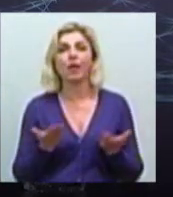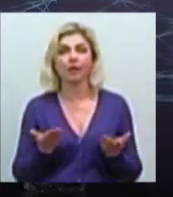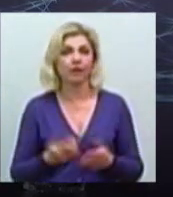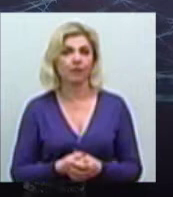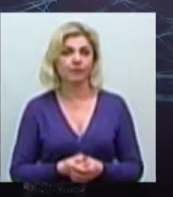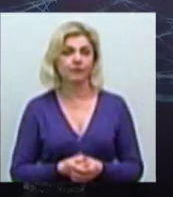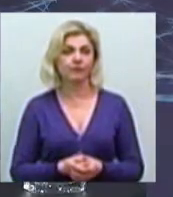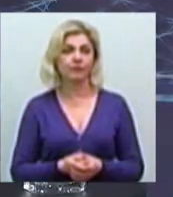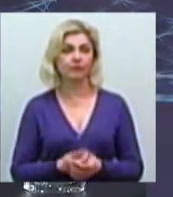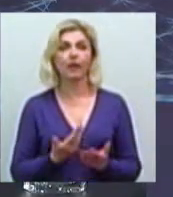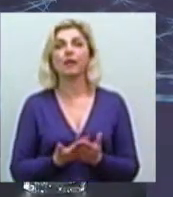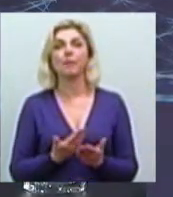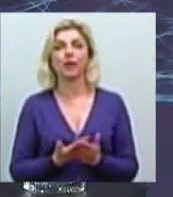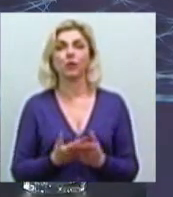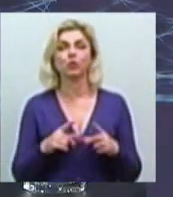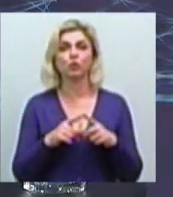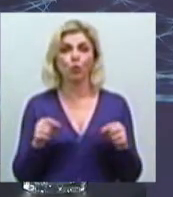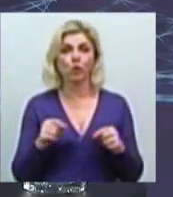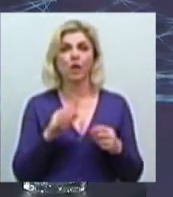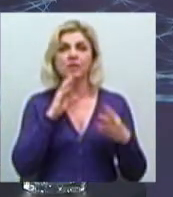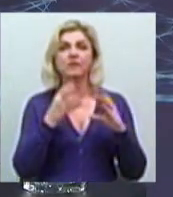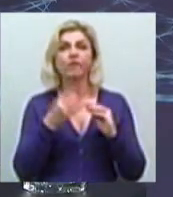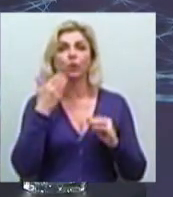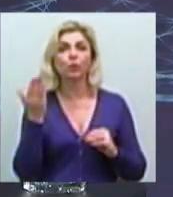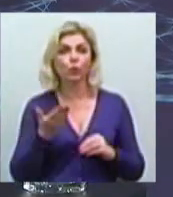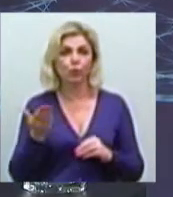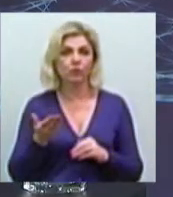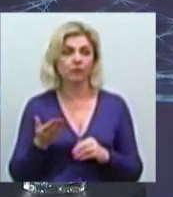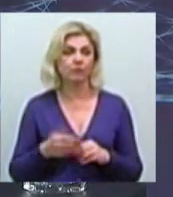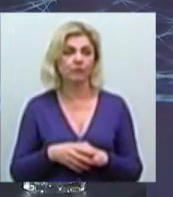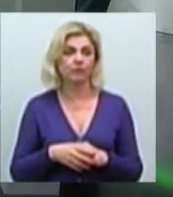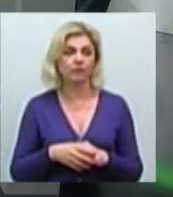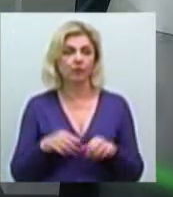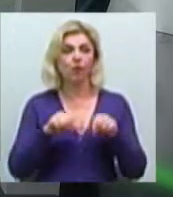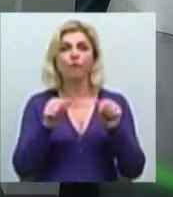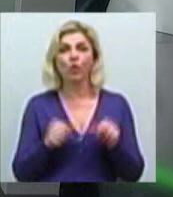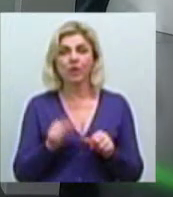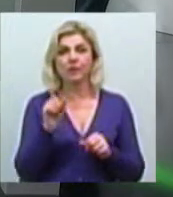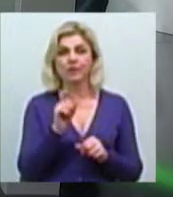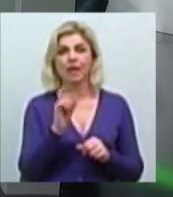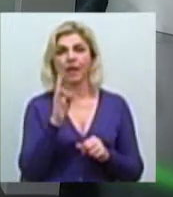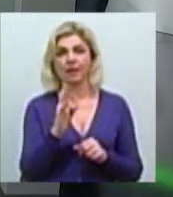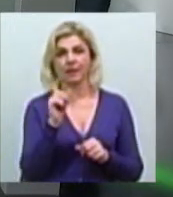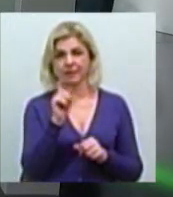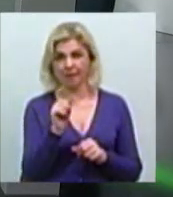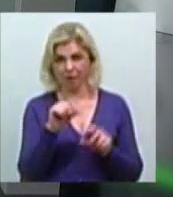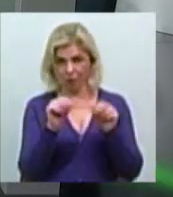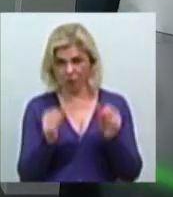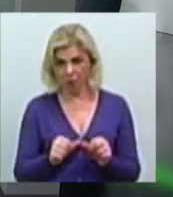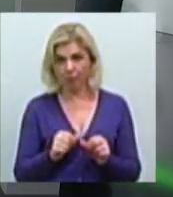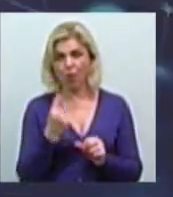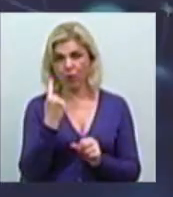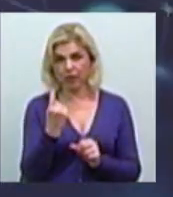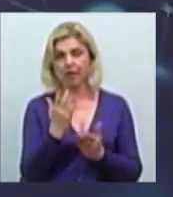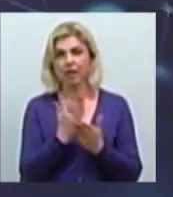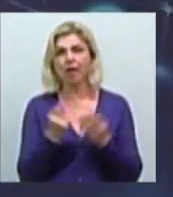От, наприклад, школи звітують в формі ЗНЗ-1. Є відповідна постанова